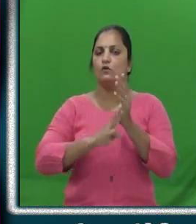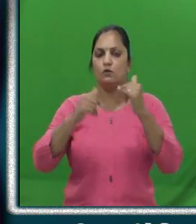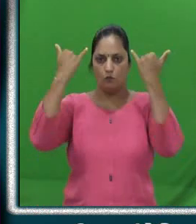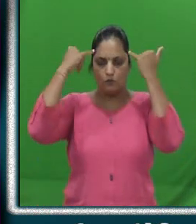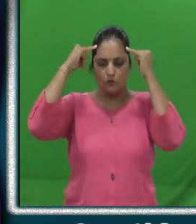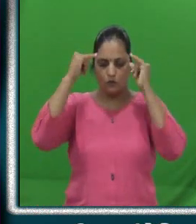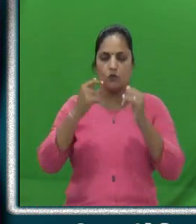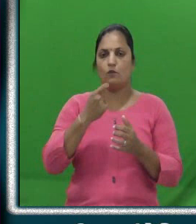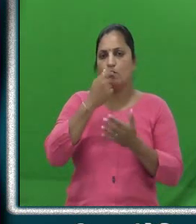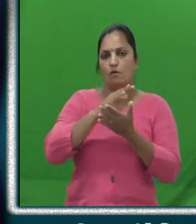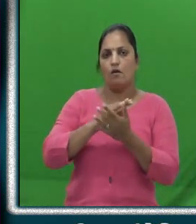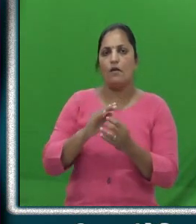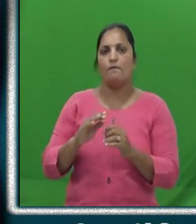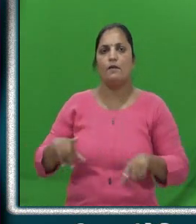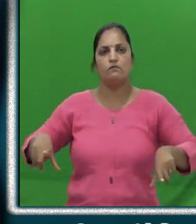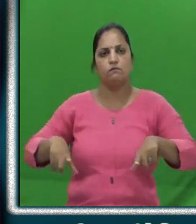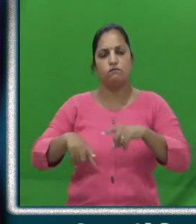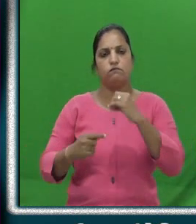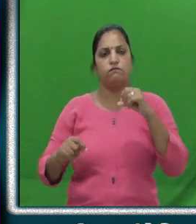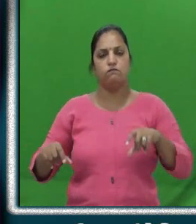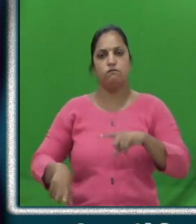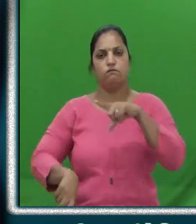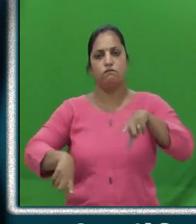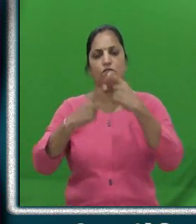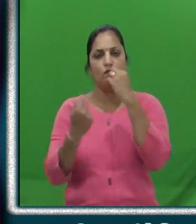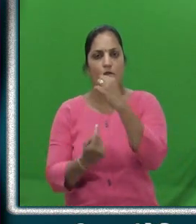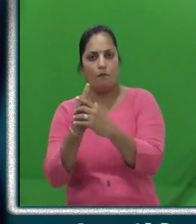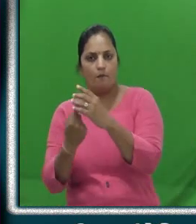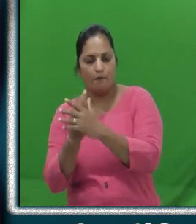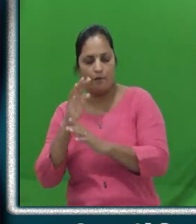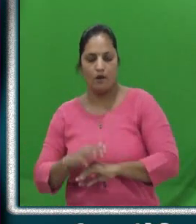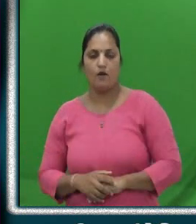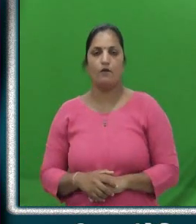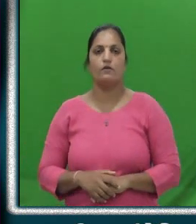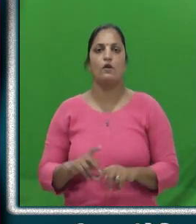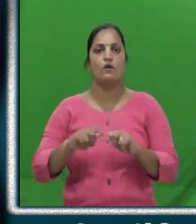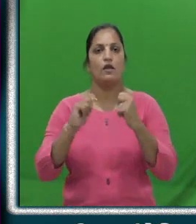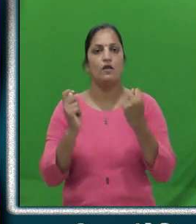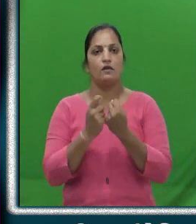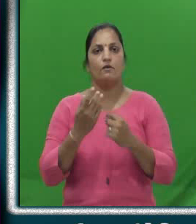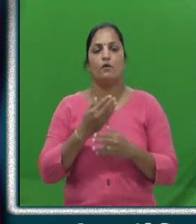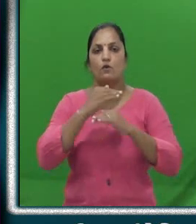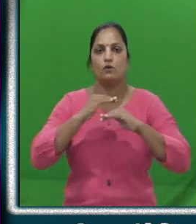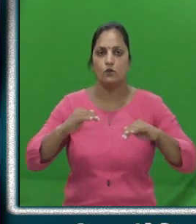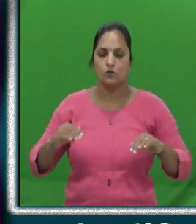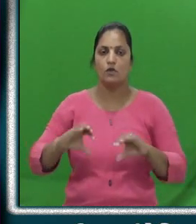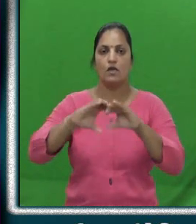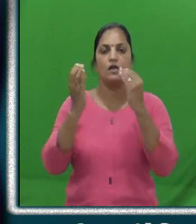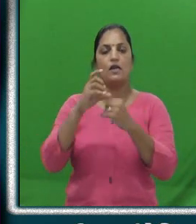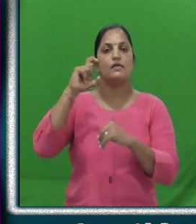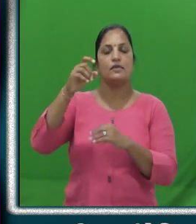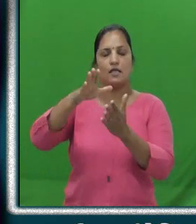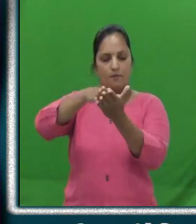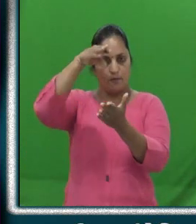બરાબર પોંડુચેરી દિલ્હી એની અંદર બરાબર પછી હવે એમની ટીમની અંદર વિદ્યાર્થીઓ